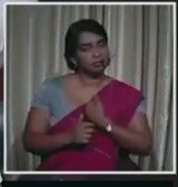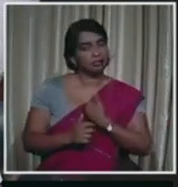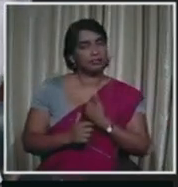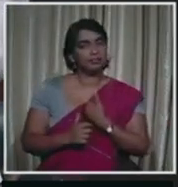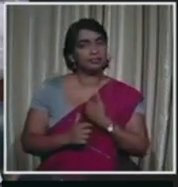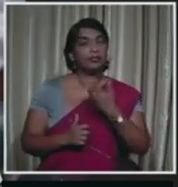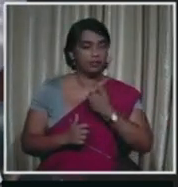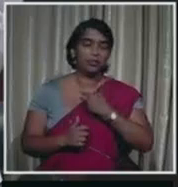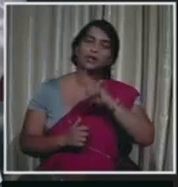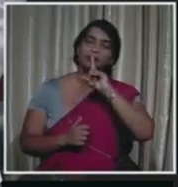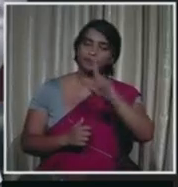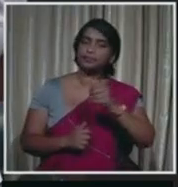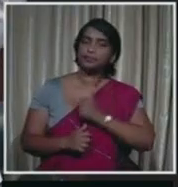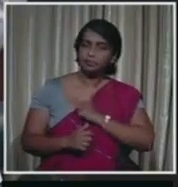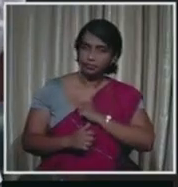මම කියන්න කැමති